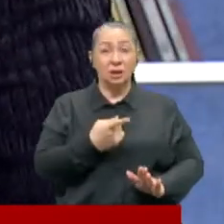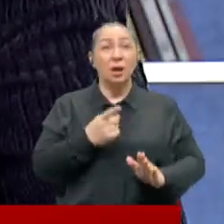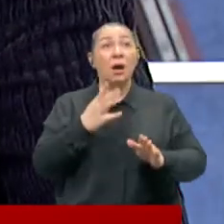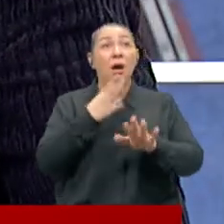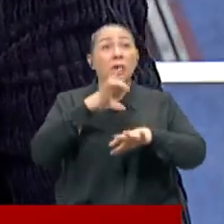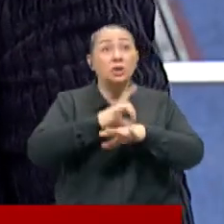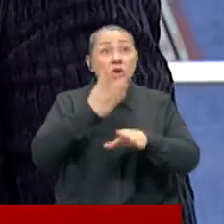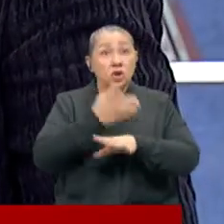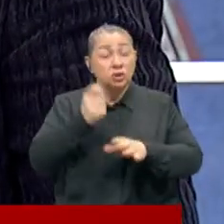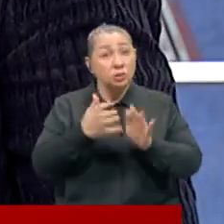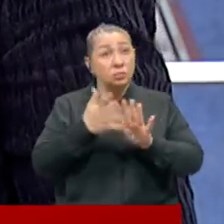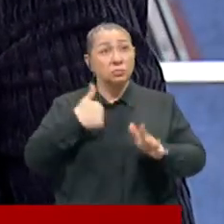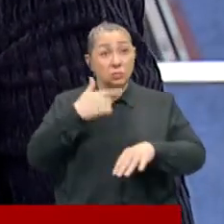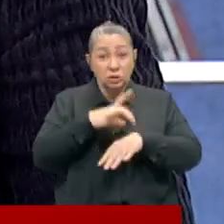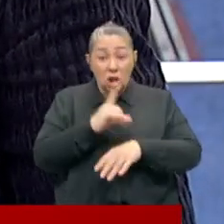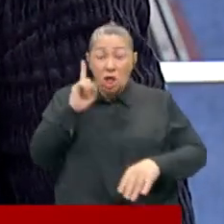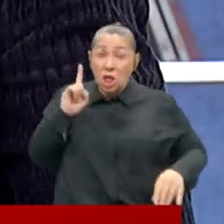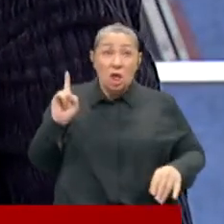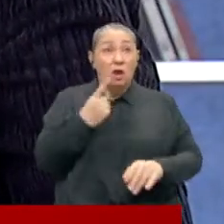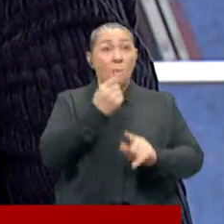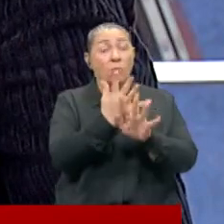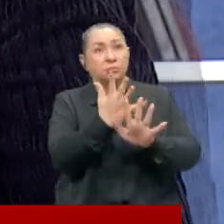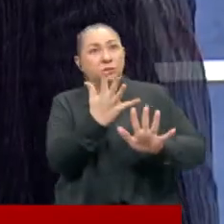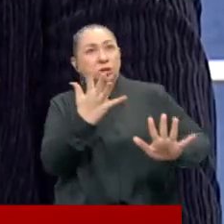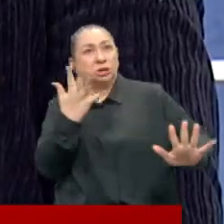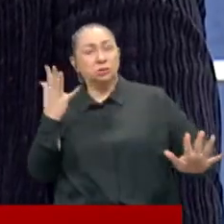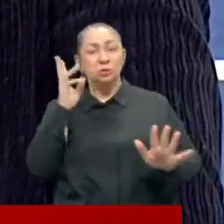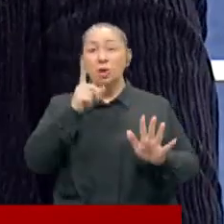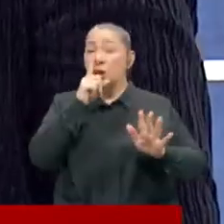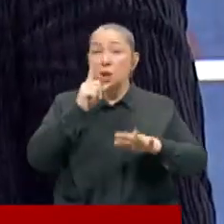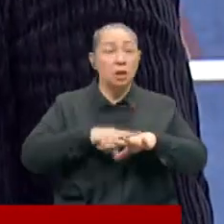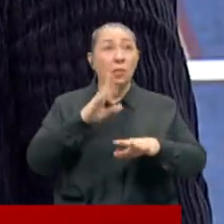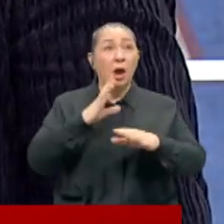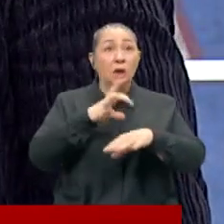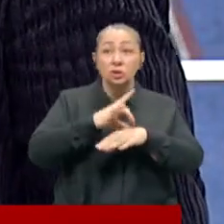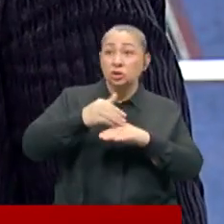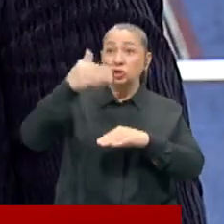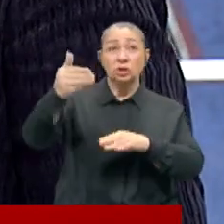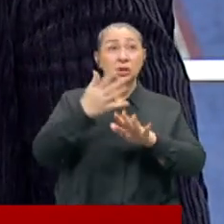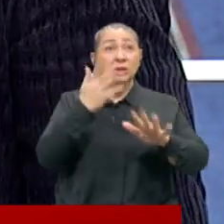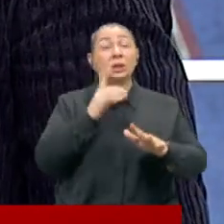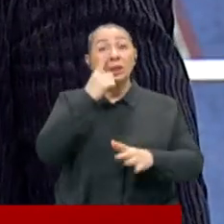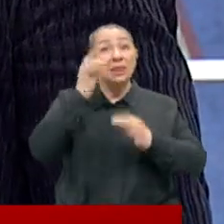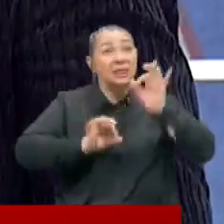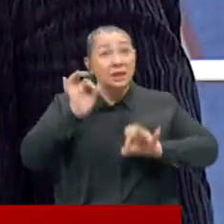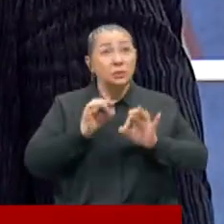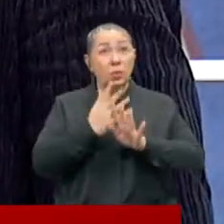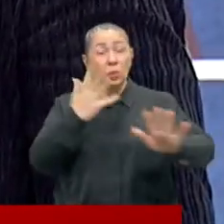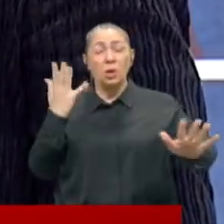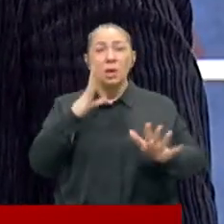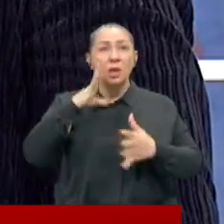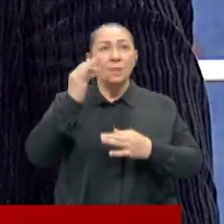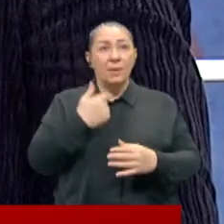taştı gerçekten ben bizim hastanede ilk defa böyle bir kuyruk gördüm inanılmaz hastane dışına giden kuyruğu kuyruğu